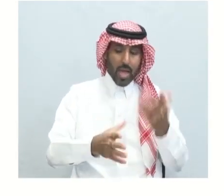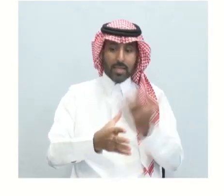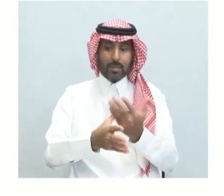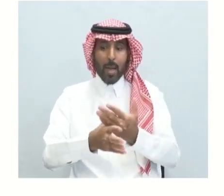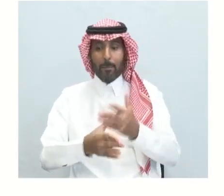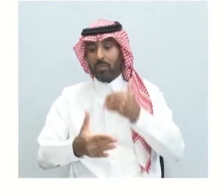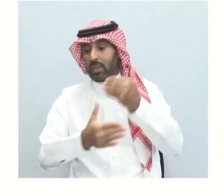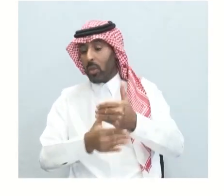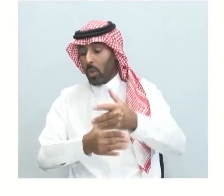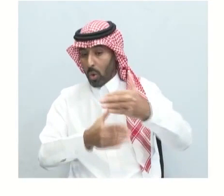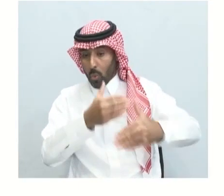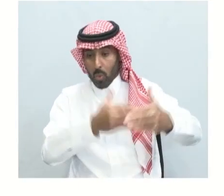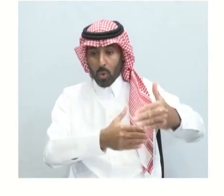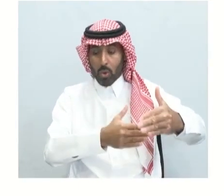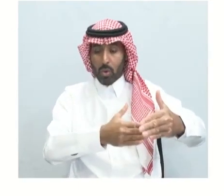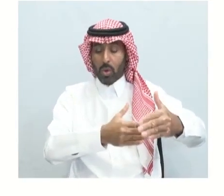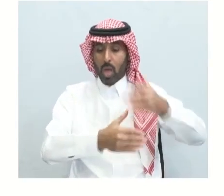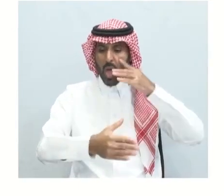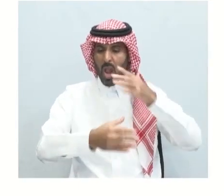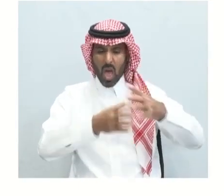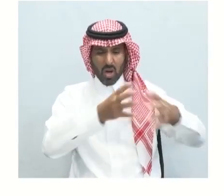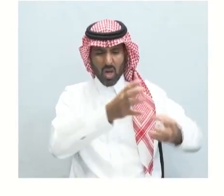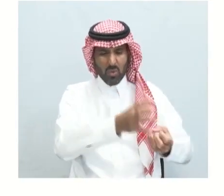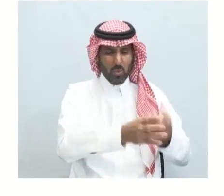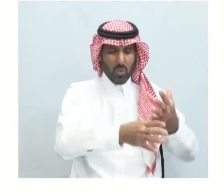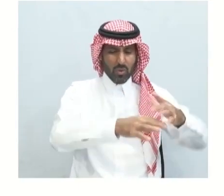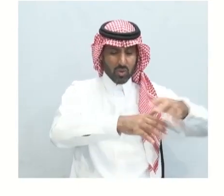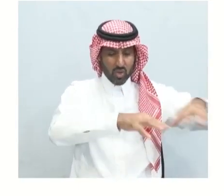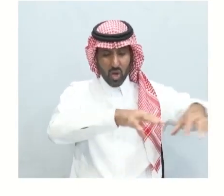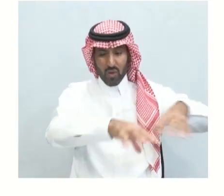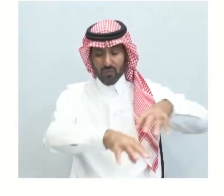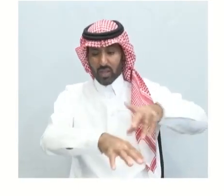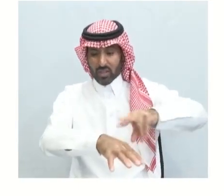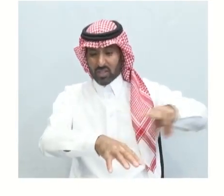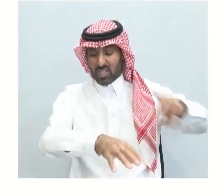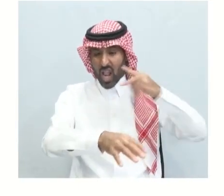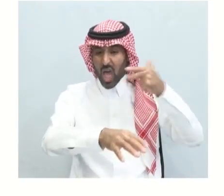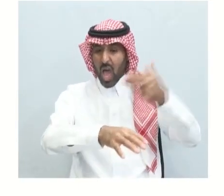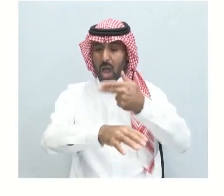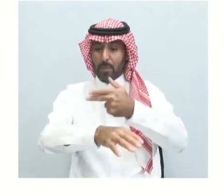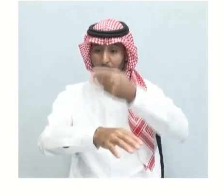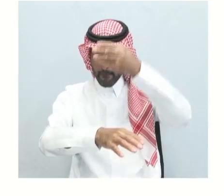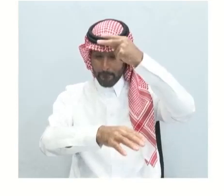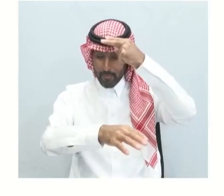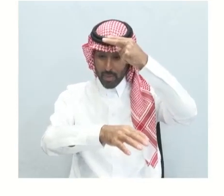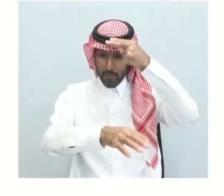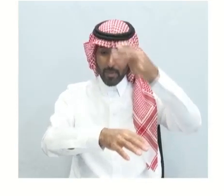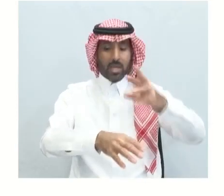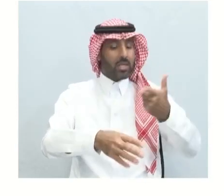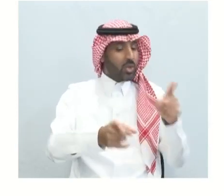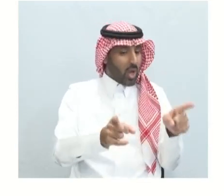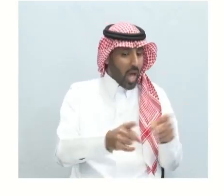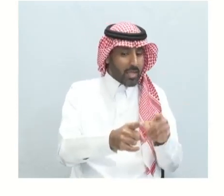تكون او سبب تكون الحرات وانتشارها في الجزء الغربي من المملكه وتلخص او تلخص كيف